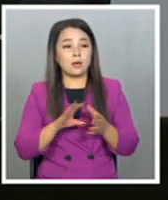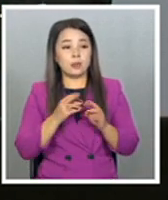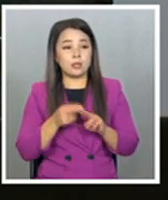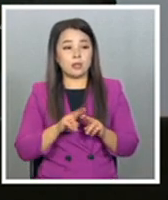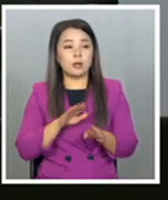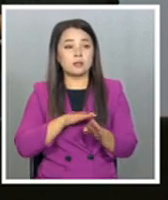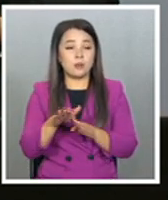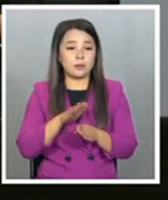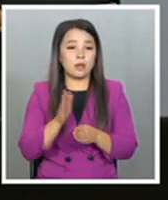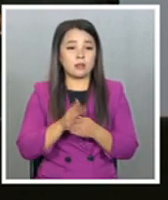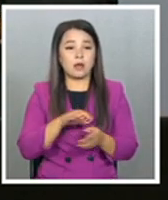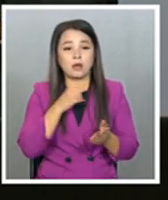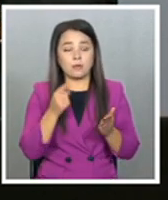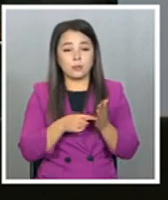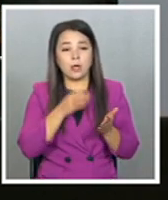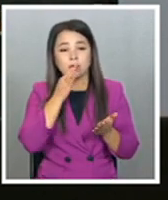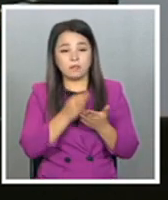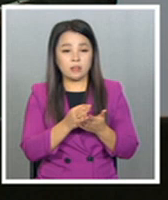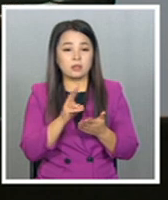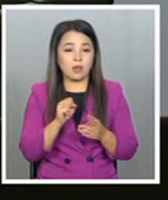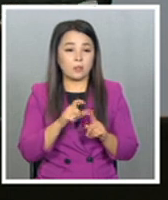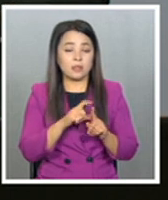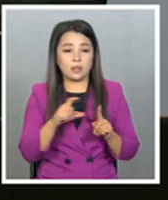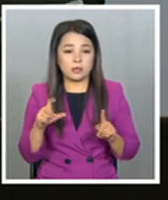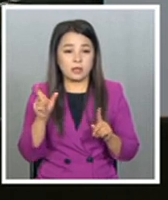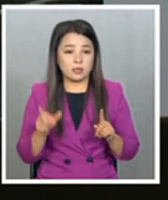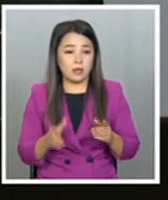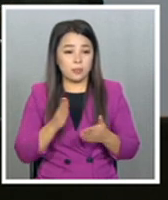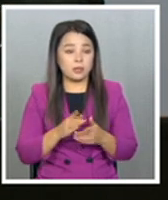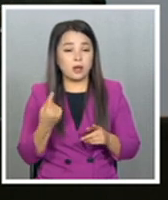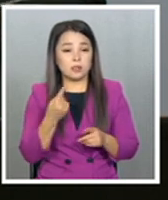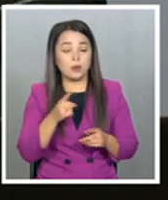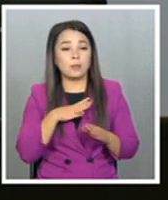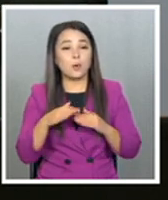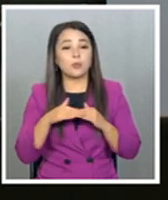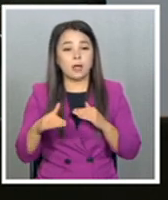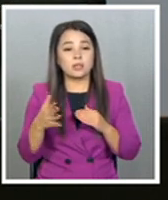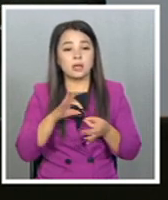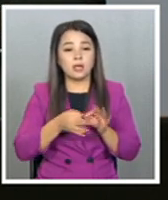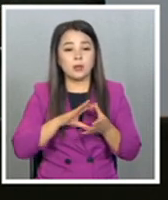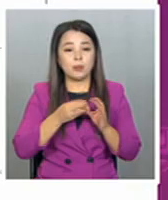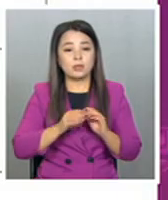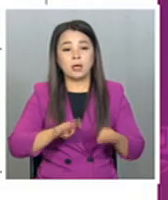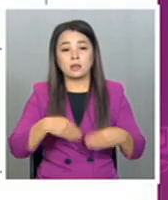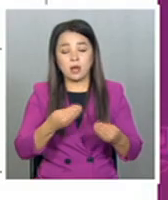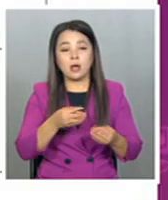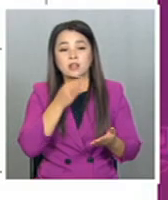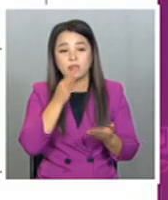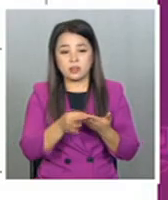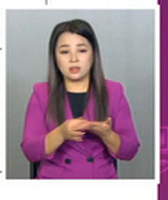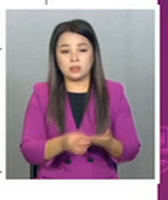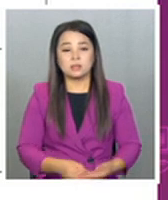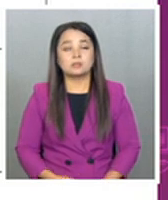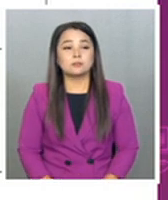задание, ответив на вопросы по тексту. Выберите вопрос одного из уровней и дайте на него ответ.